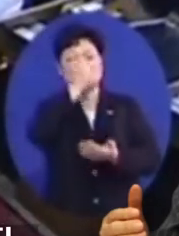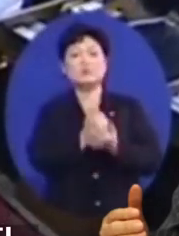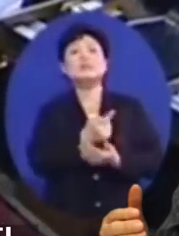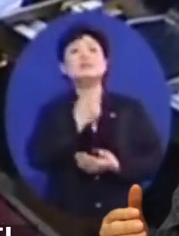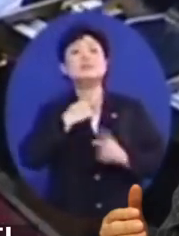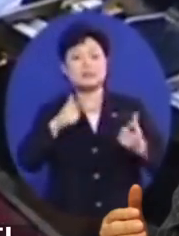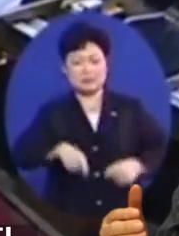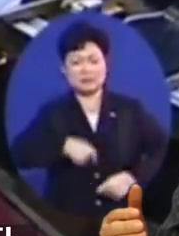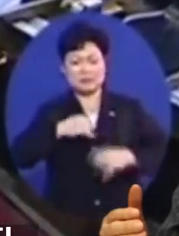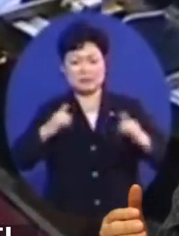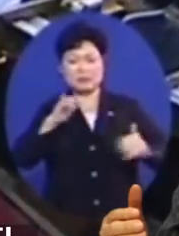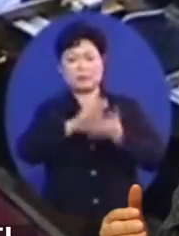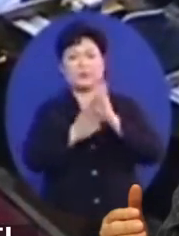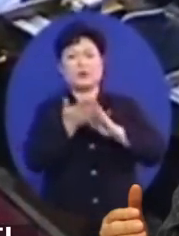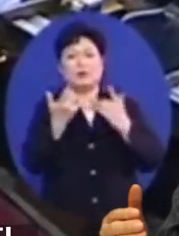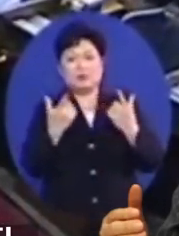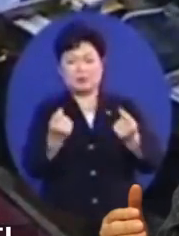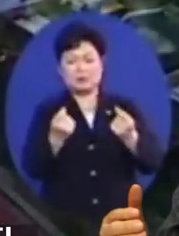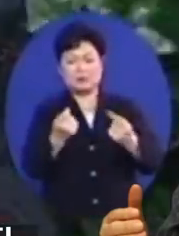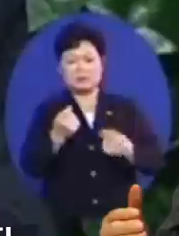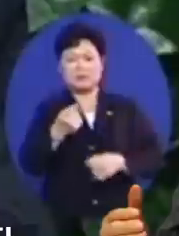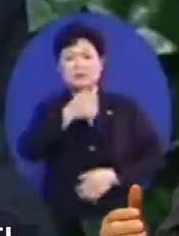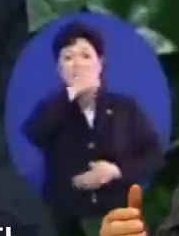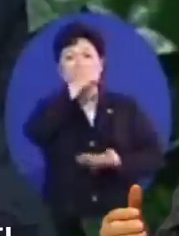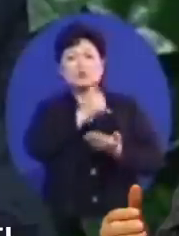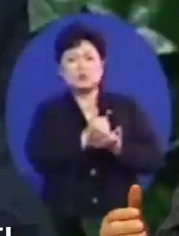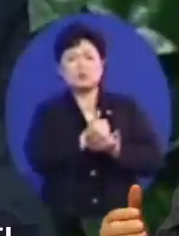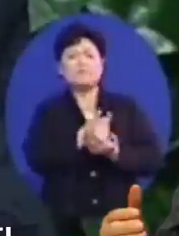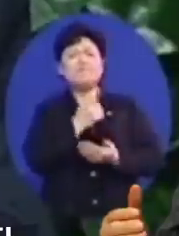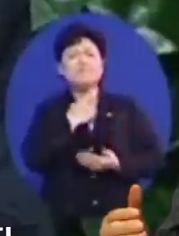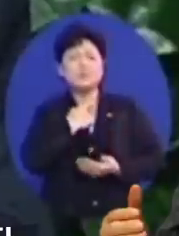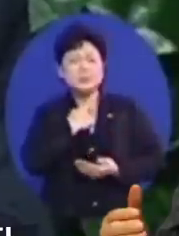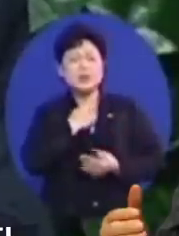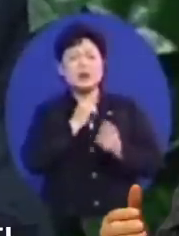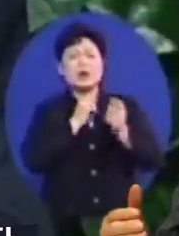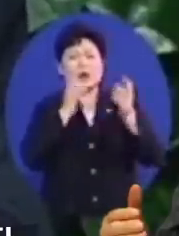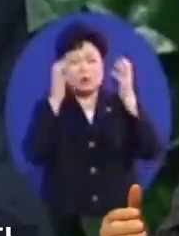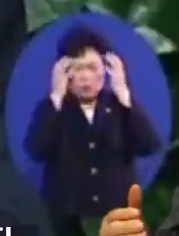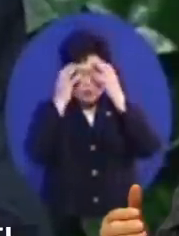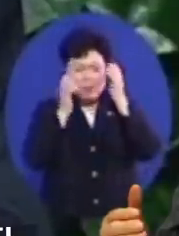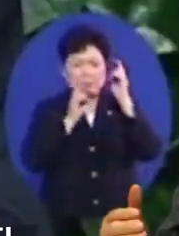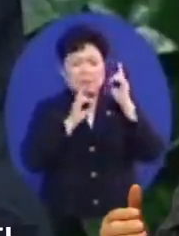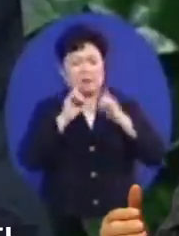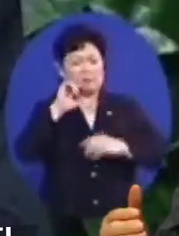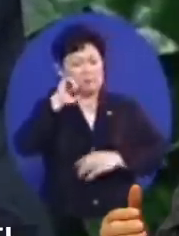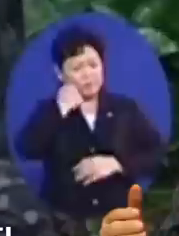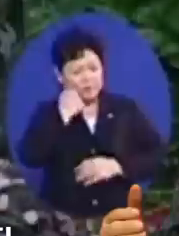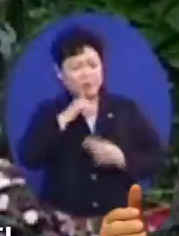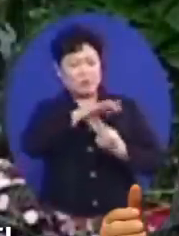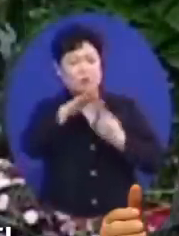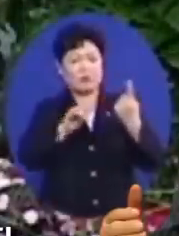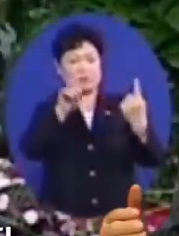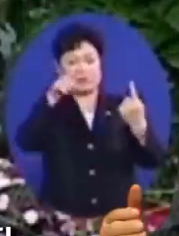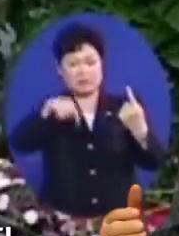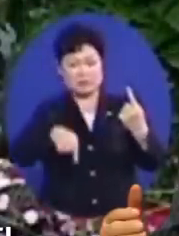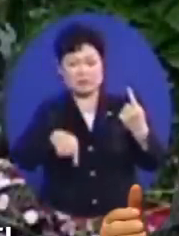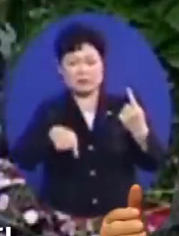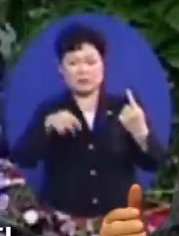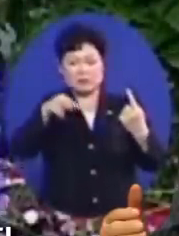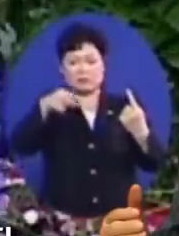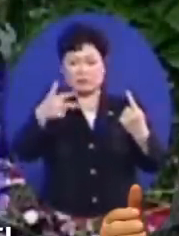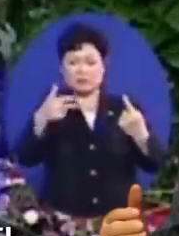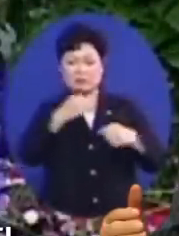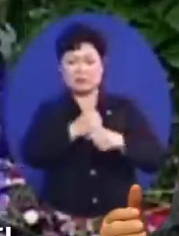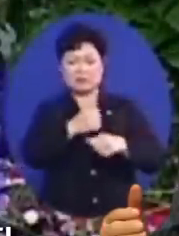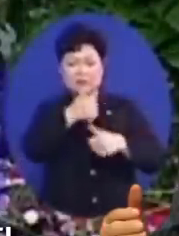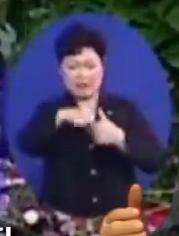의인은 없다고 말한 것처럼 자꾸 죄에 넘어지니까 그 고통이 말로 다할 수 없습니다. 요한 1서 1장 7절에 그 아들 예수의 피가